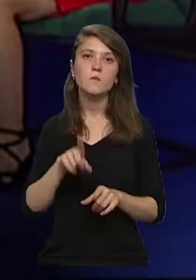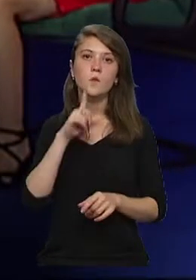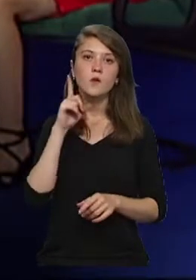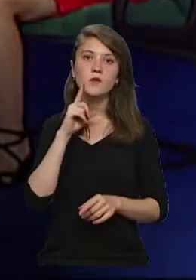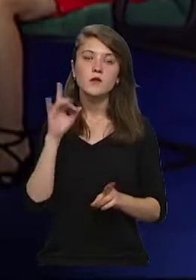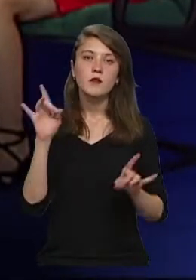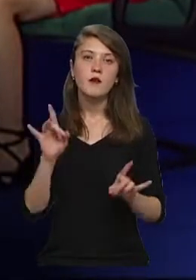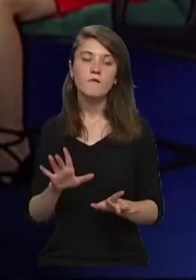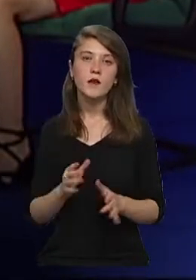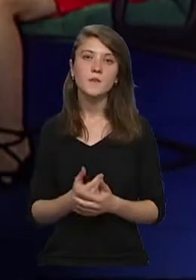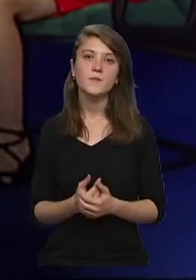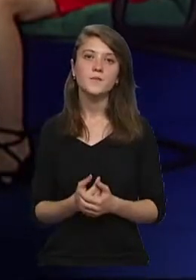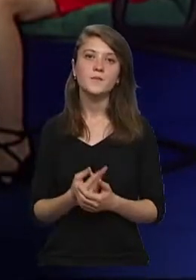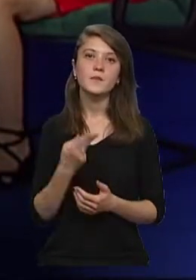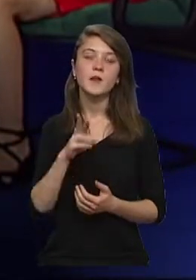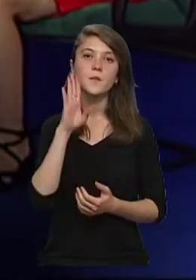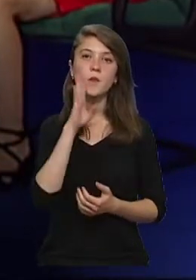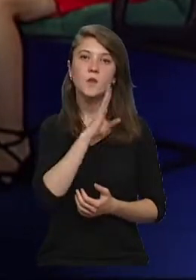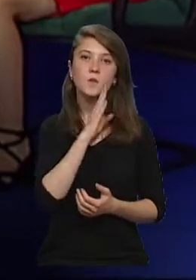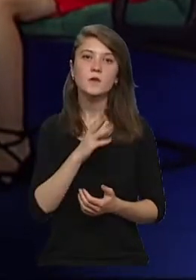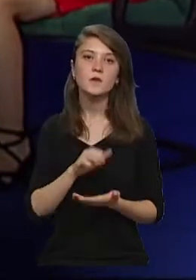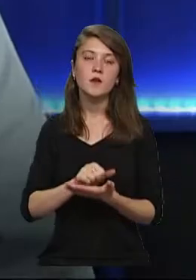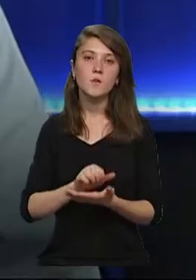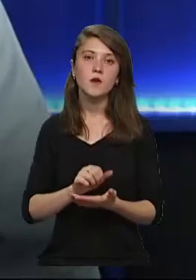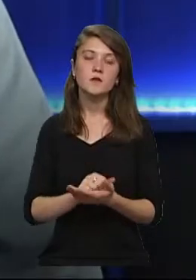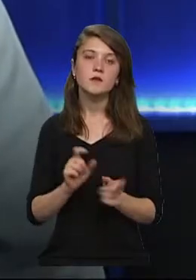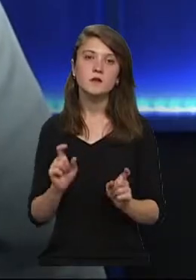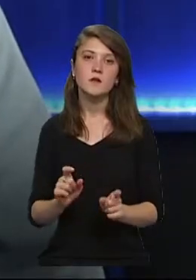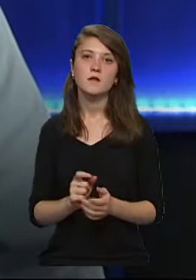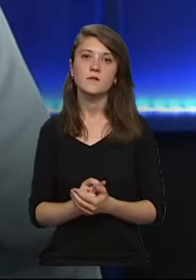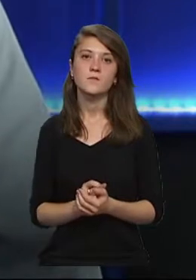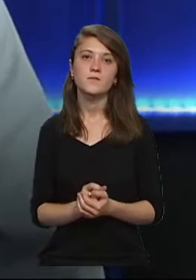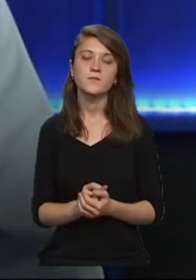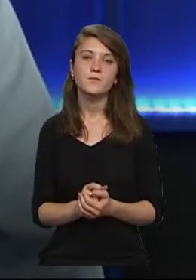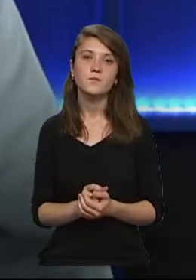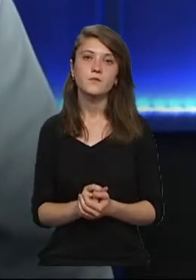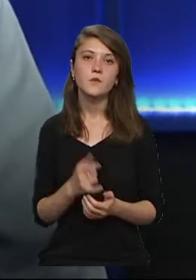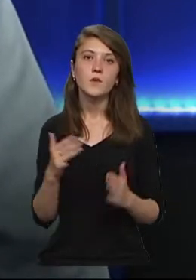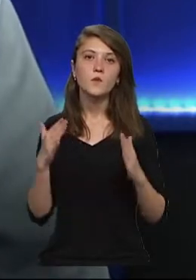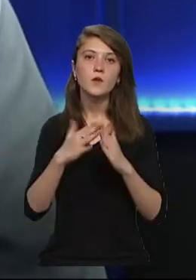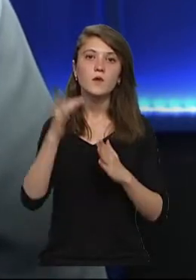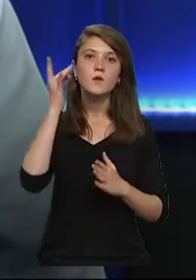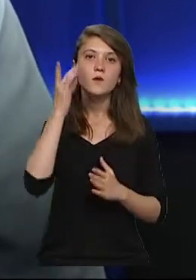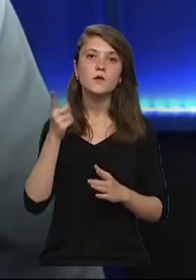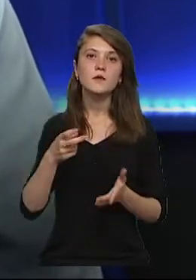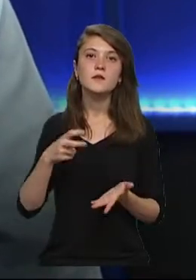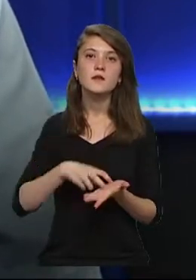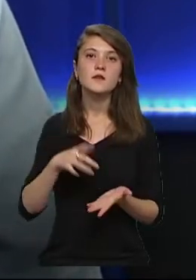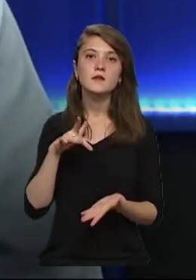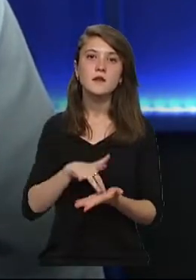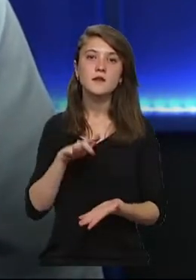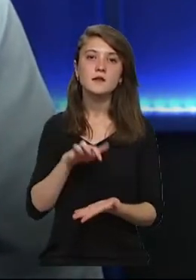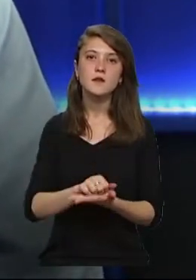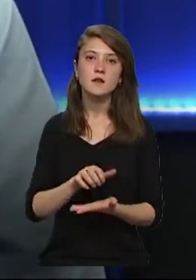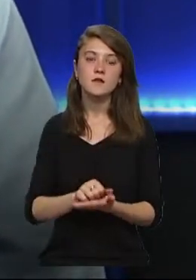кафе для мамок, які сидять і займаються теж якимись справами. І будинок культури тоді стає центром